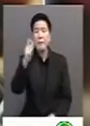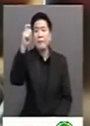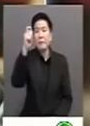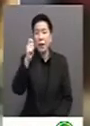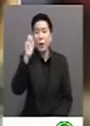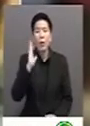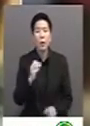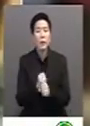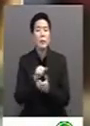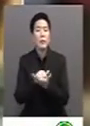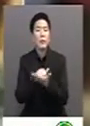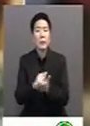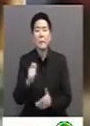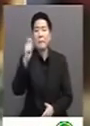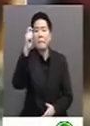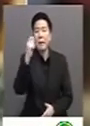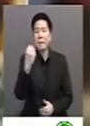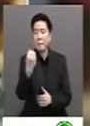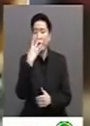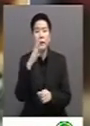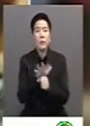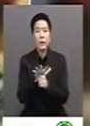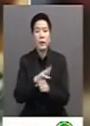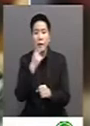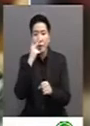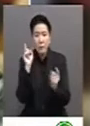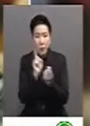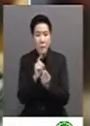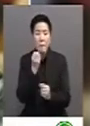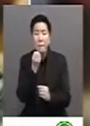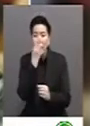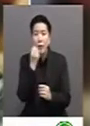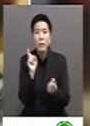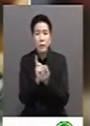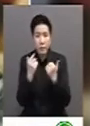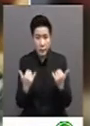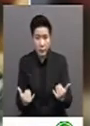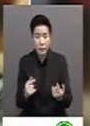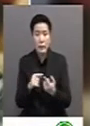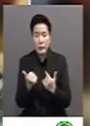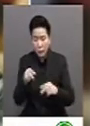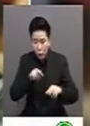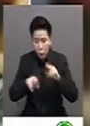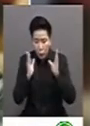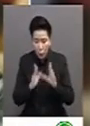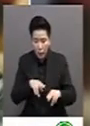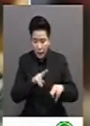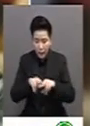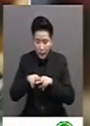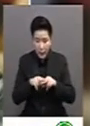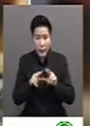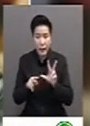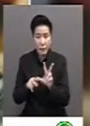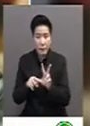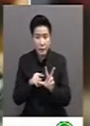ผู้ที่ไปใช้บริการในโรงพยาบาลแต่ว่าบังเอิญถ่ายติดภาพดังกล่าวด้วยซึ่งจากการตรวจสอบคุณผู้ชมบุคคลที่อยู่ในภาพน่าจ